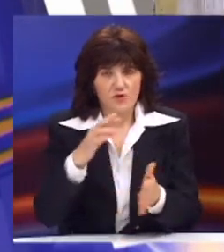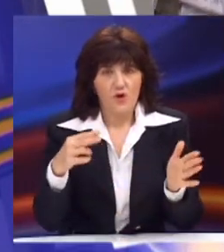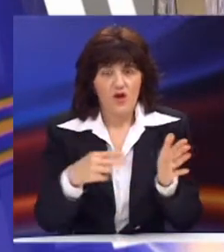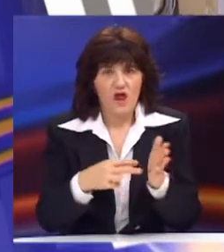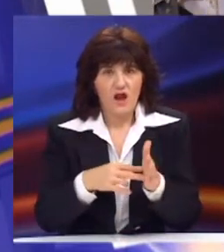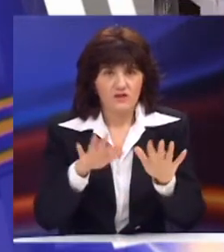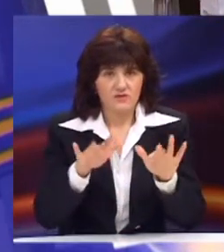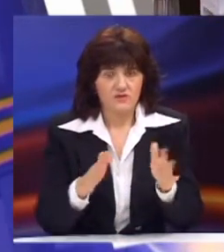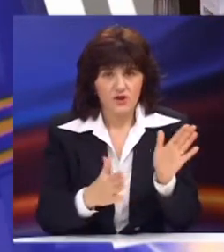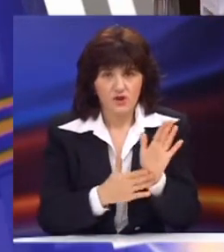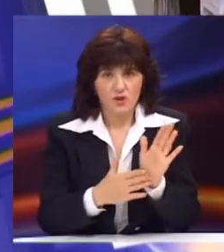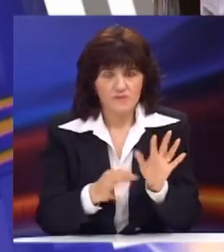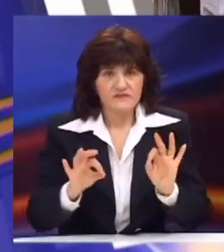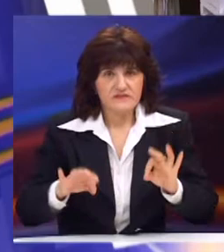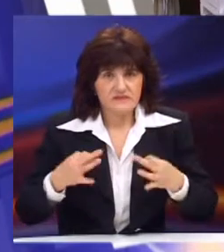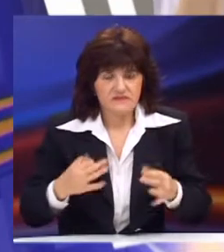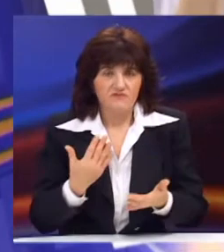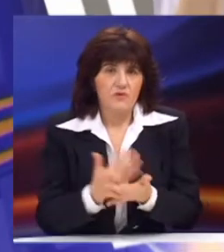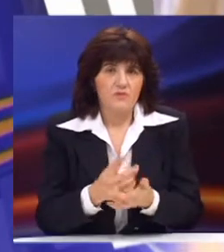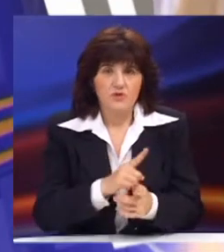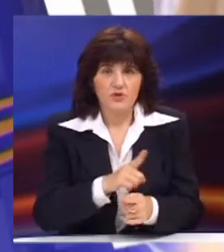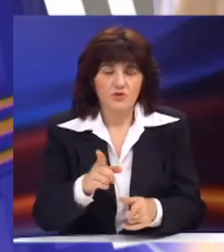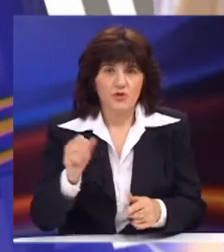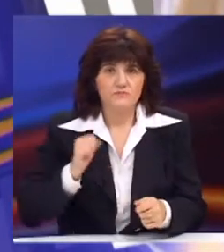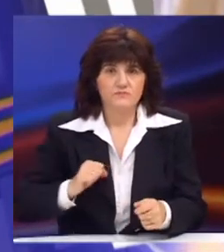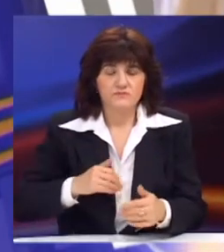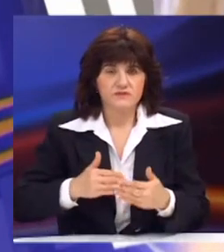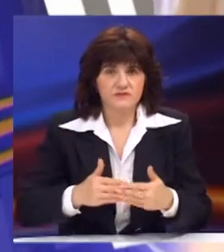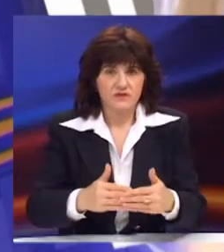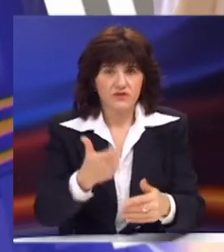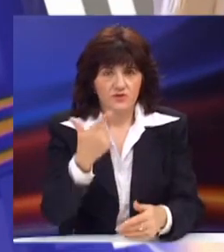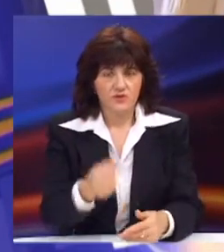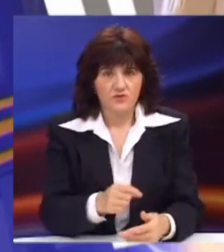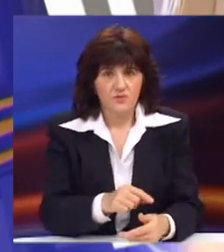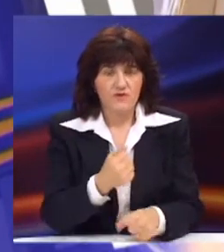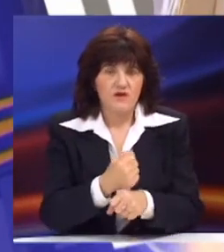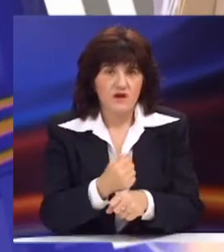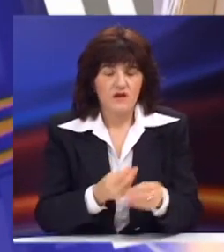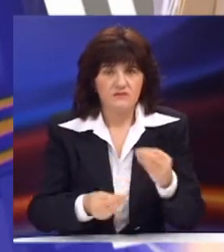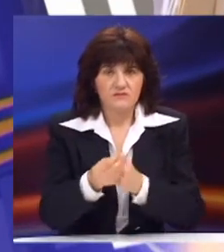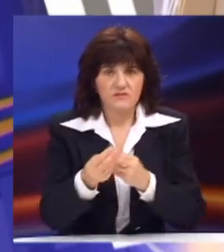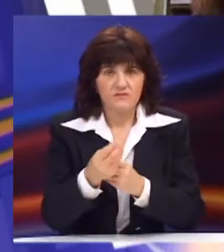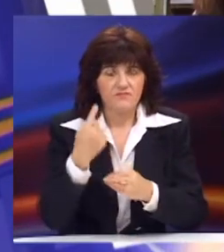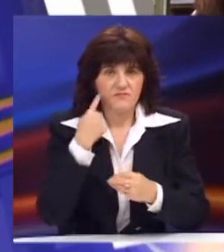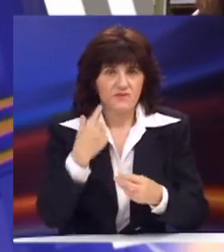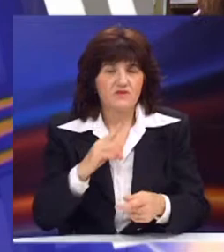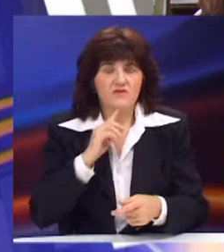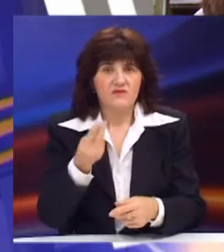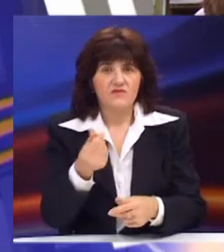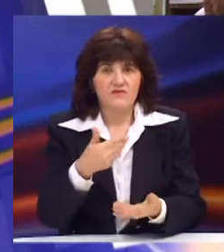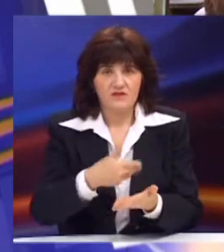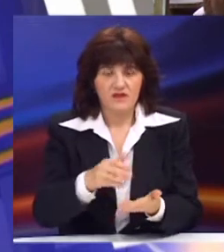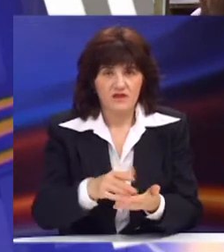elektronskoj dokumentaciji u zdravstvu, lekari će morati da vode dvostruku evidenciju, što osim što opterećuje rad lekara, predstavlja i